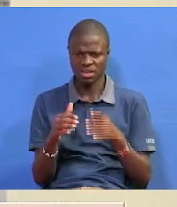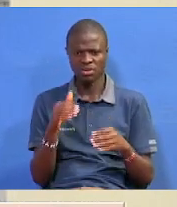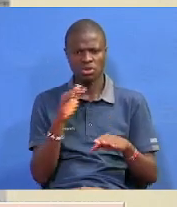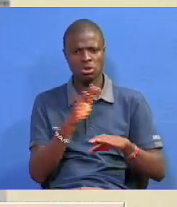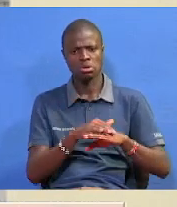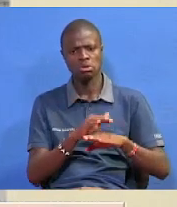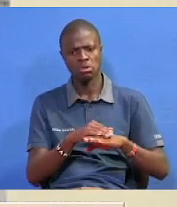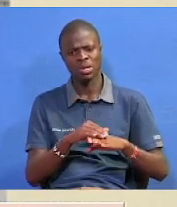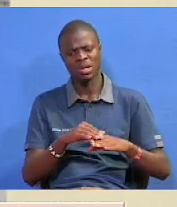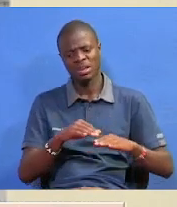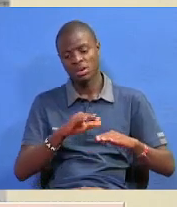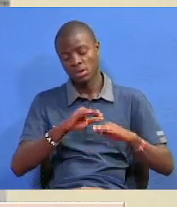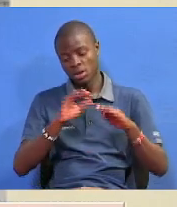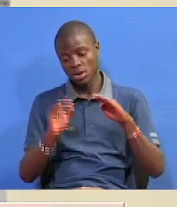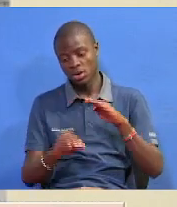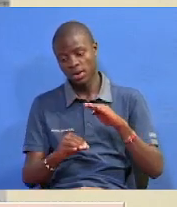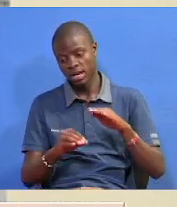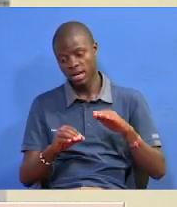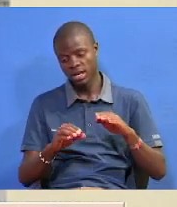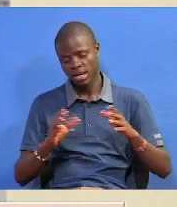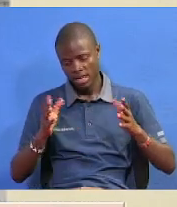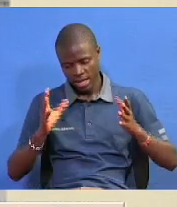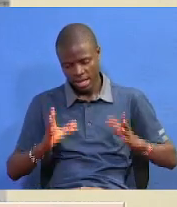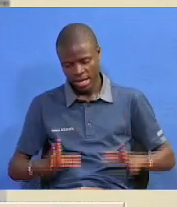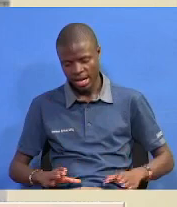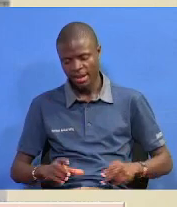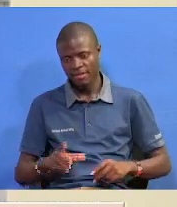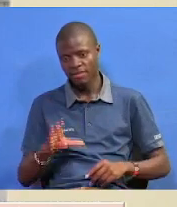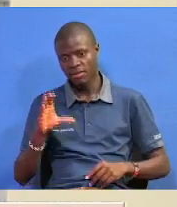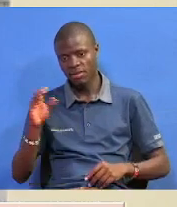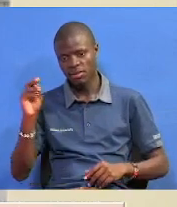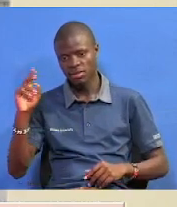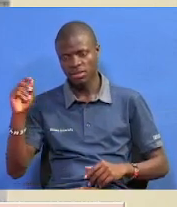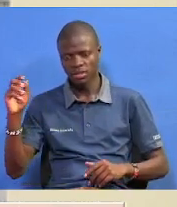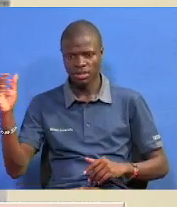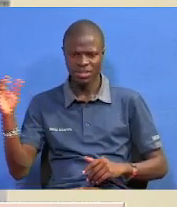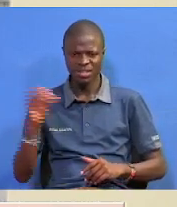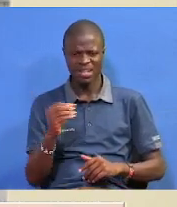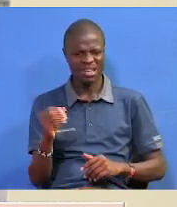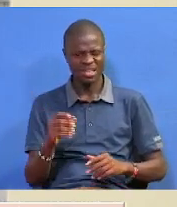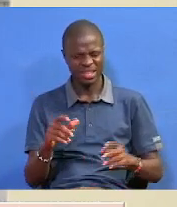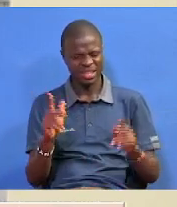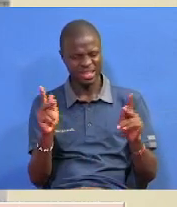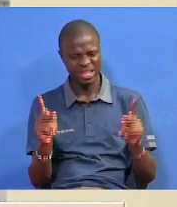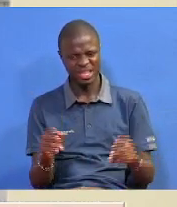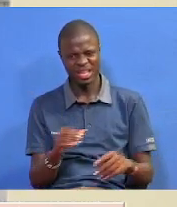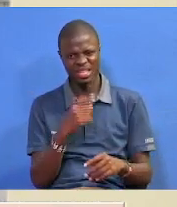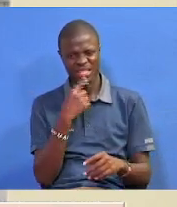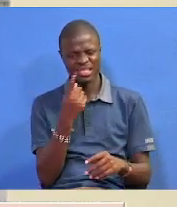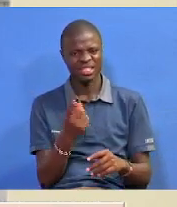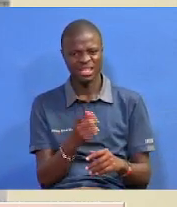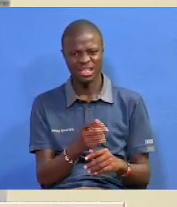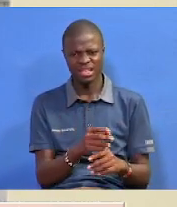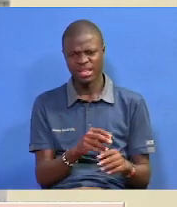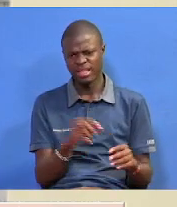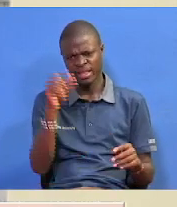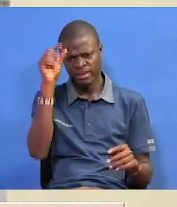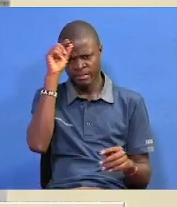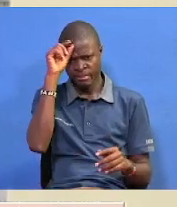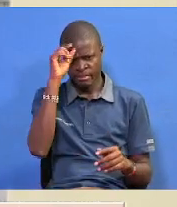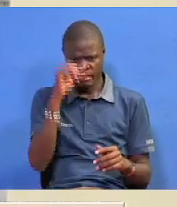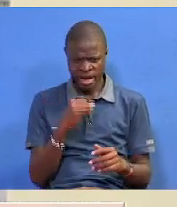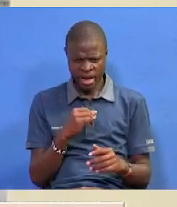inarudisha gharama ya maisha chini. Hata hivyo, mwananchi wa kawaida anazidi kulalamika huku akitaka